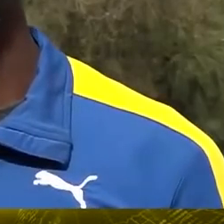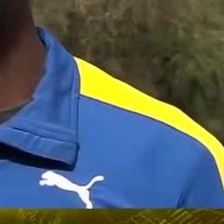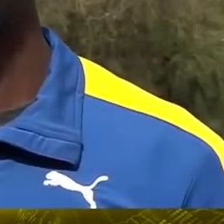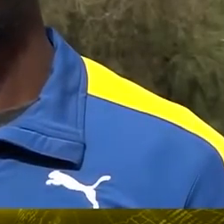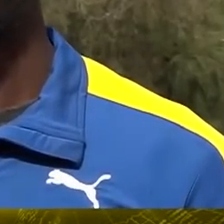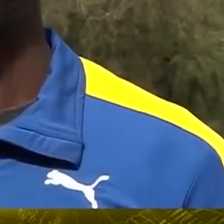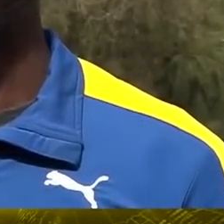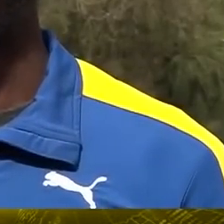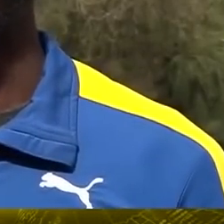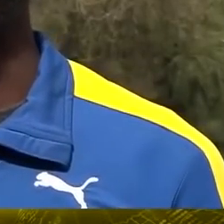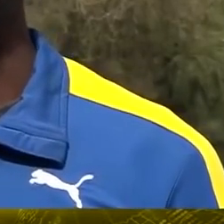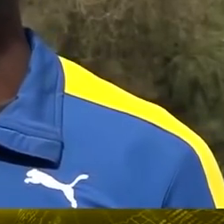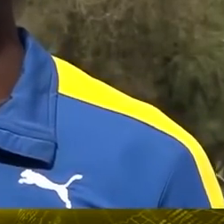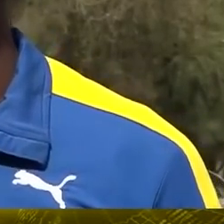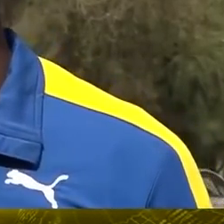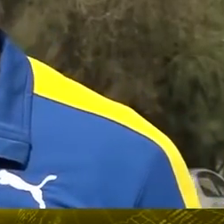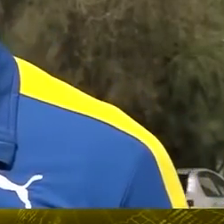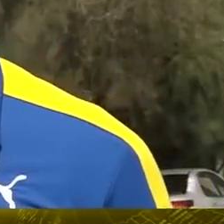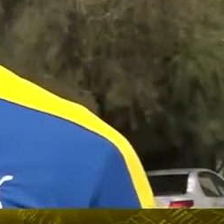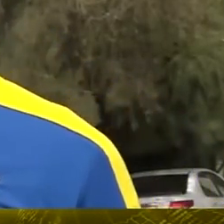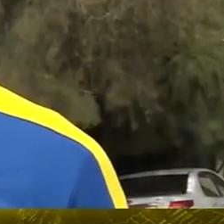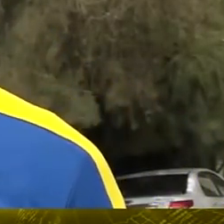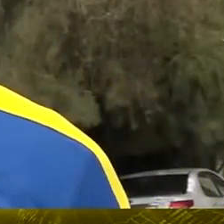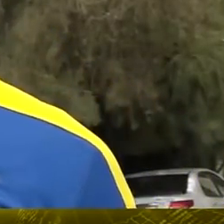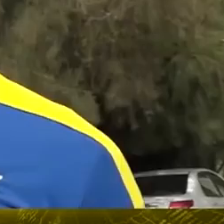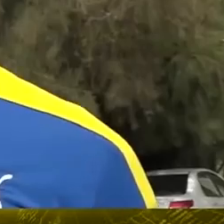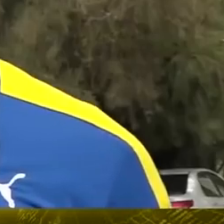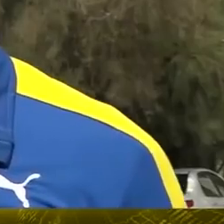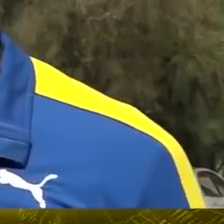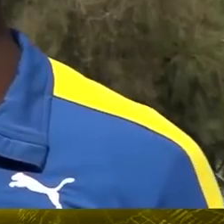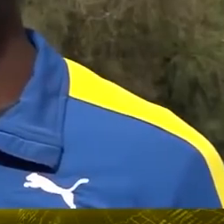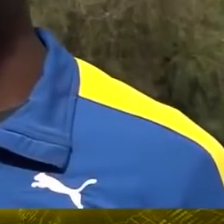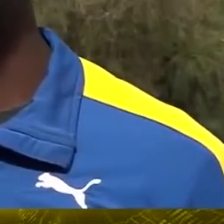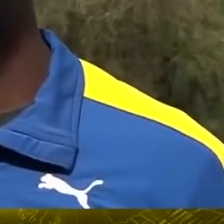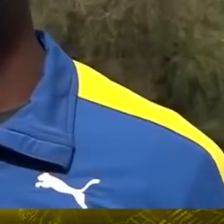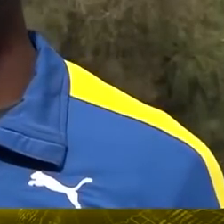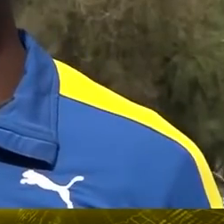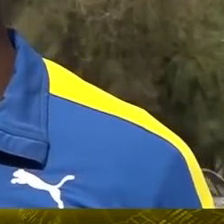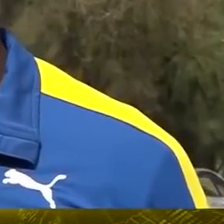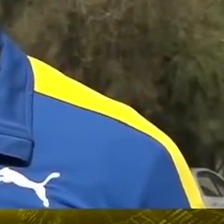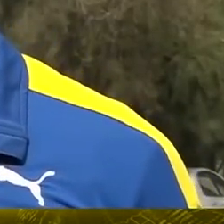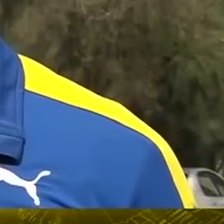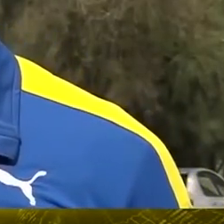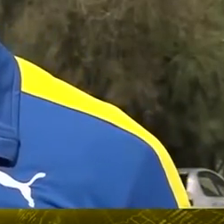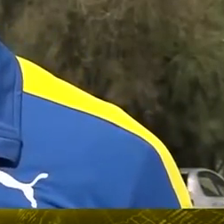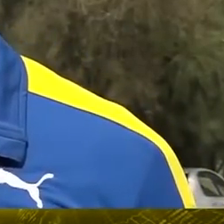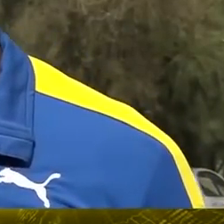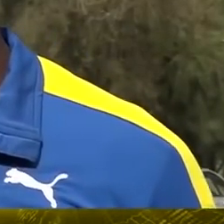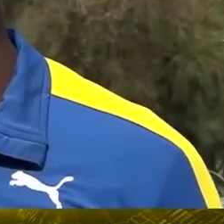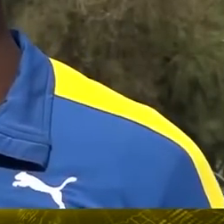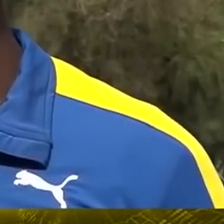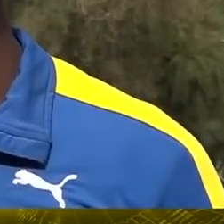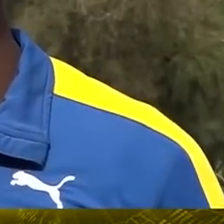كافزي بقوب ساعة دموزنا خفلنا أي أو بقوب أسلاز خفلنا نازل كيبلنا حد